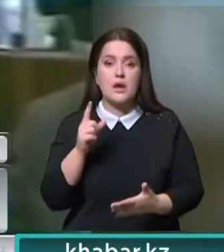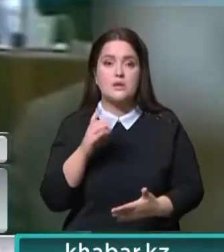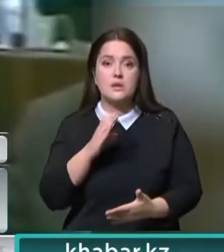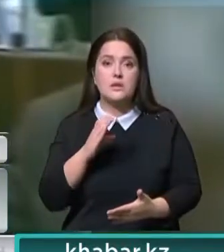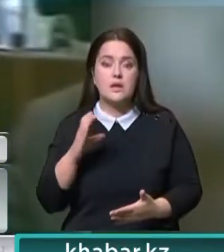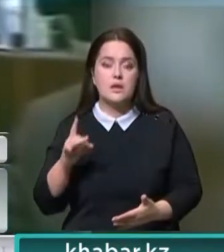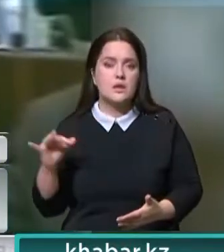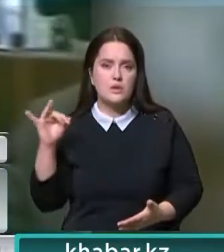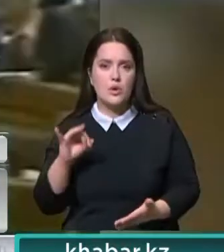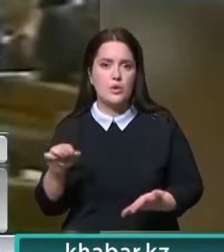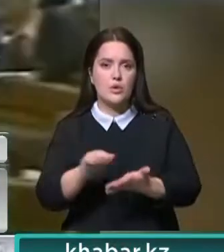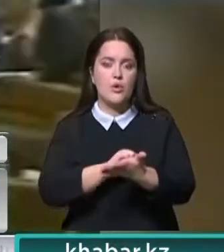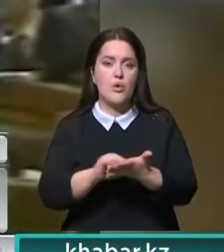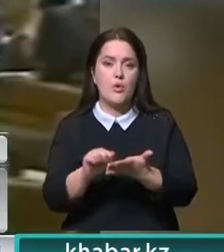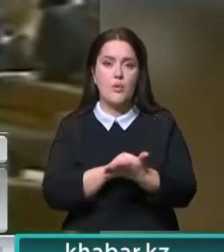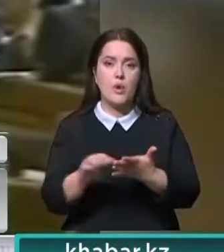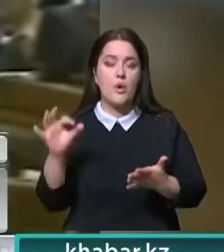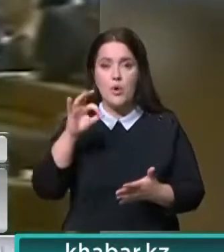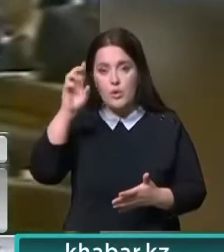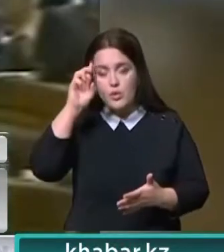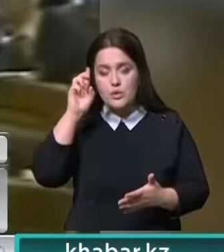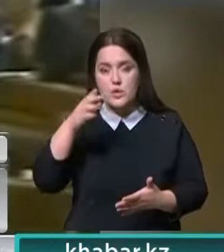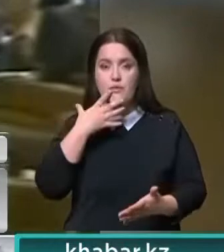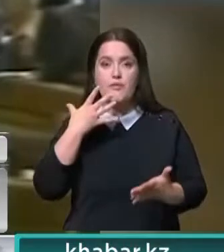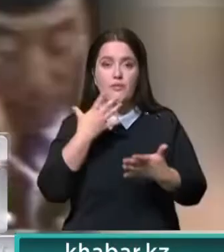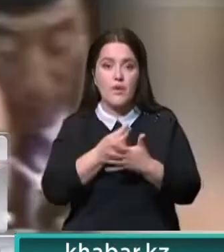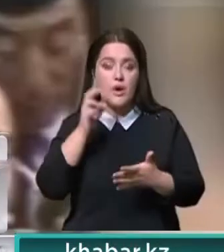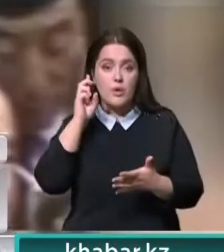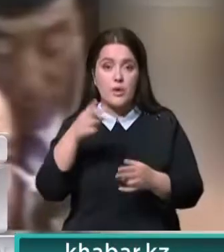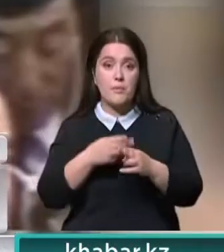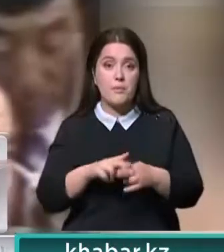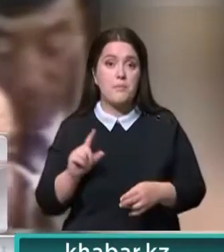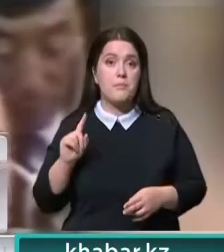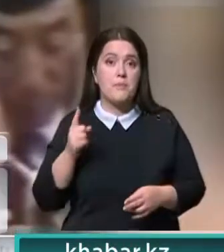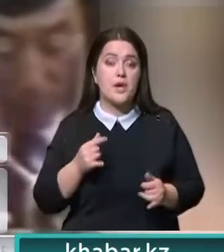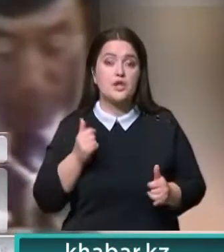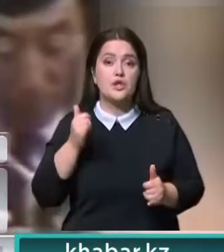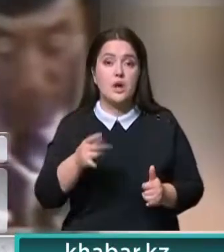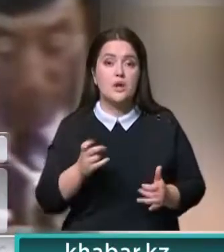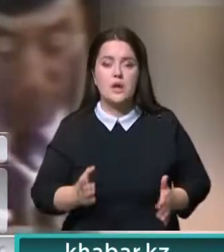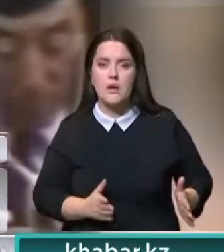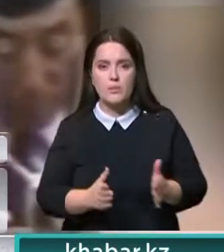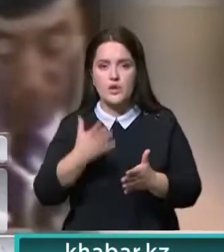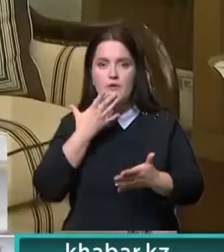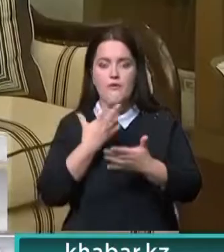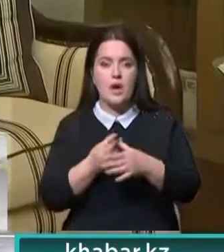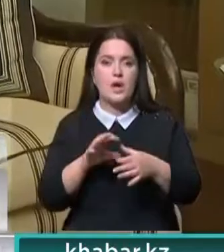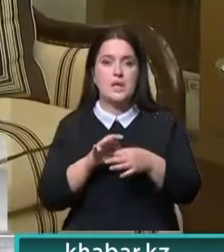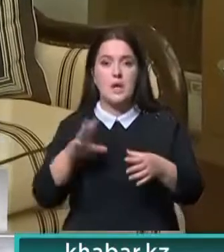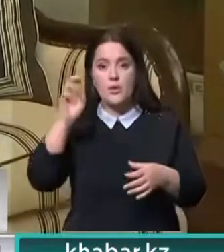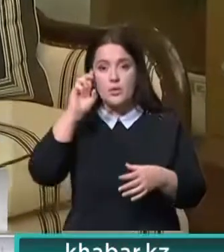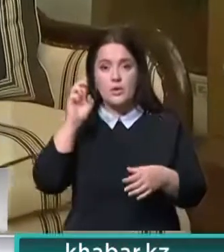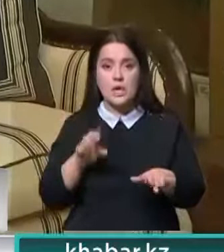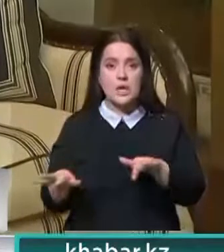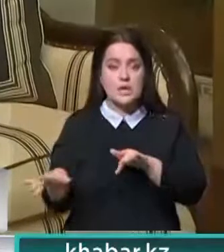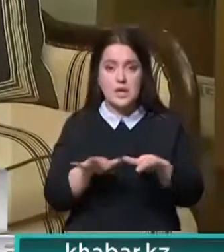принимают исторический документ – Декларацию о государственном суверенитете. По сути, это был первый шаг республики на пути к своей независимости. Государственный